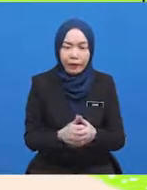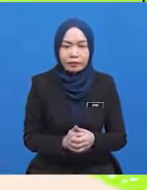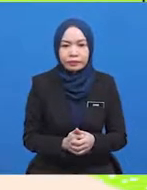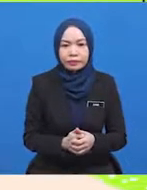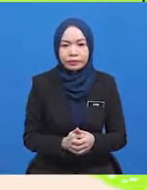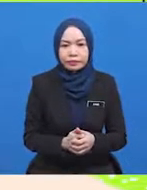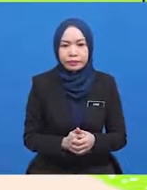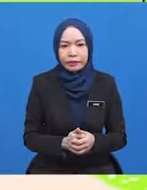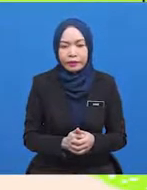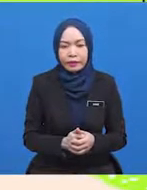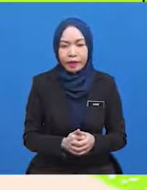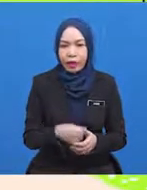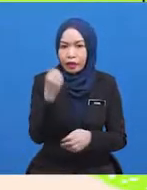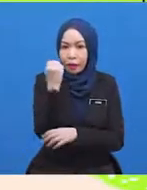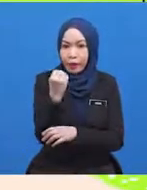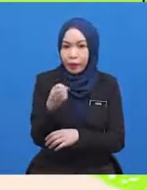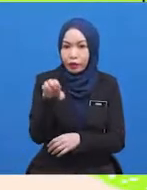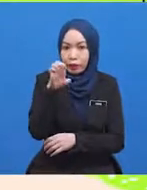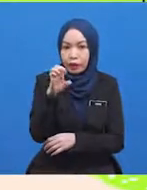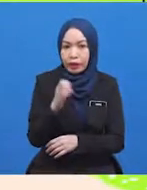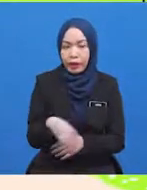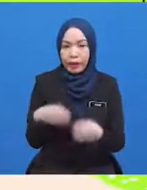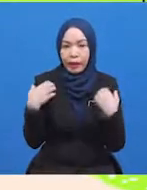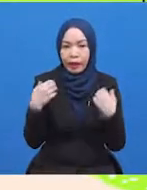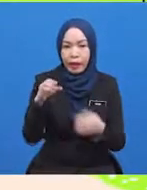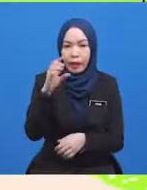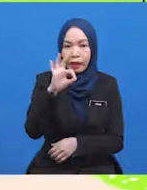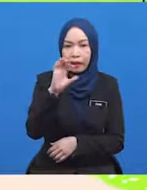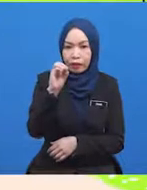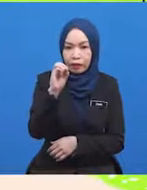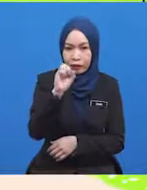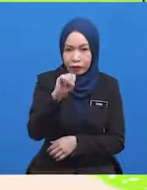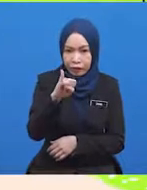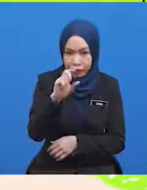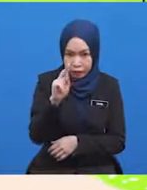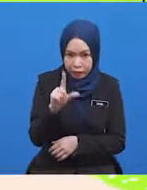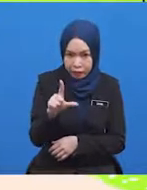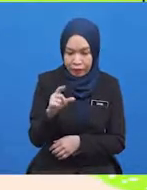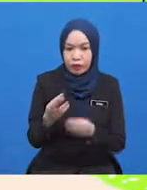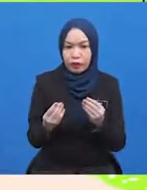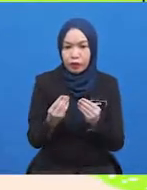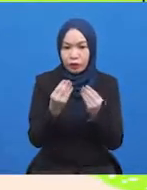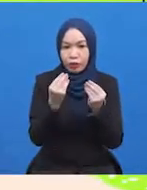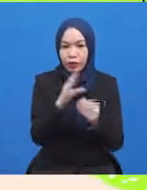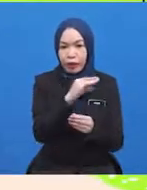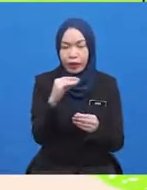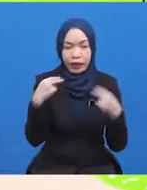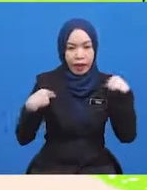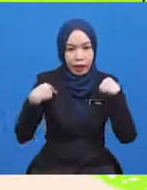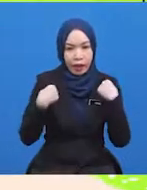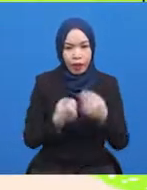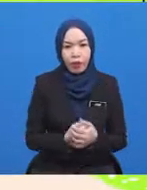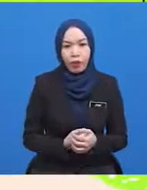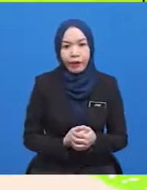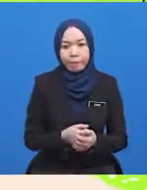batuan enapan mengandungi fosil tumbuhan dan haiwan. Selain itu, batuan ini